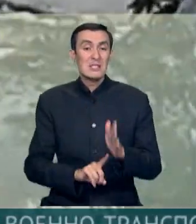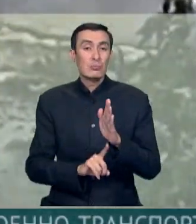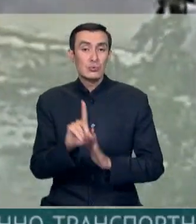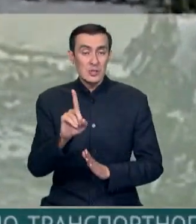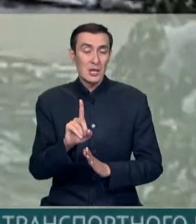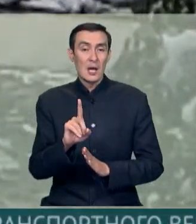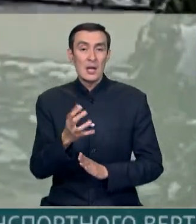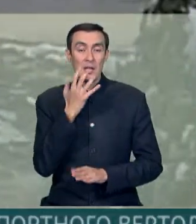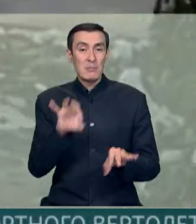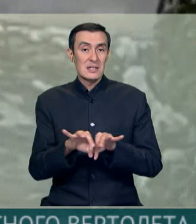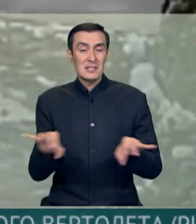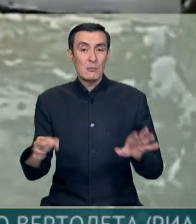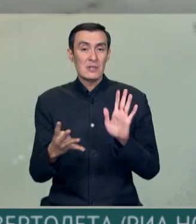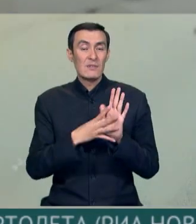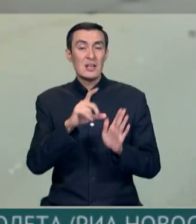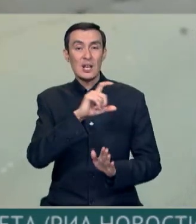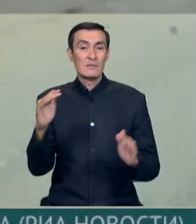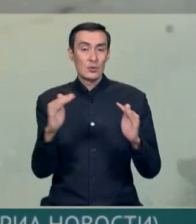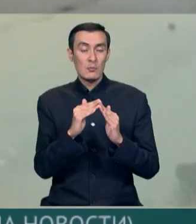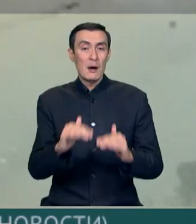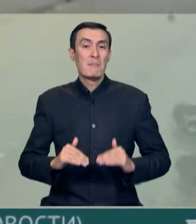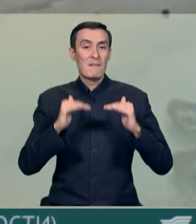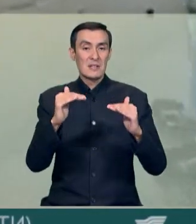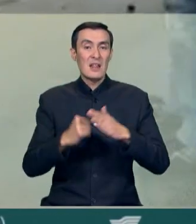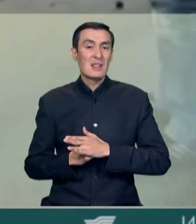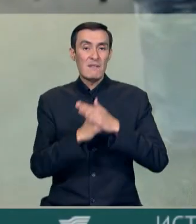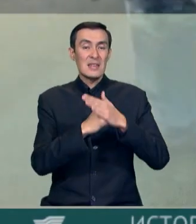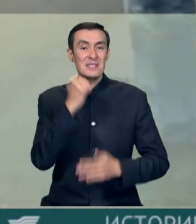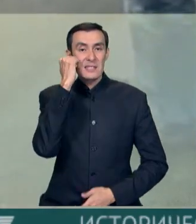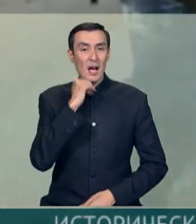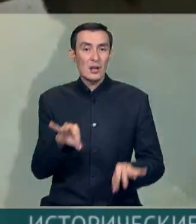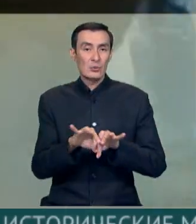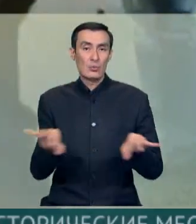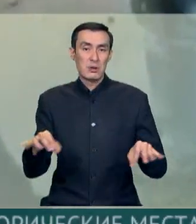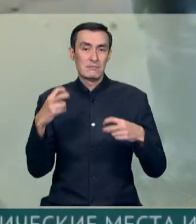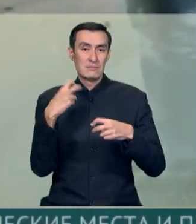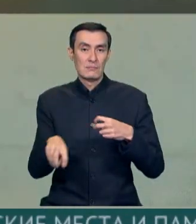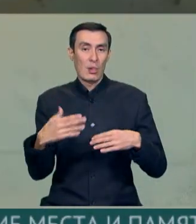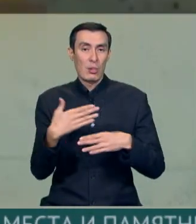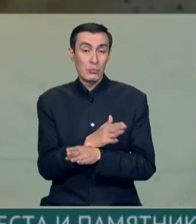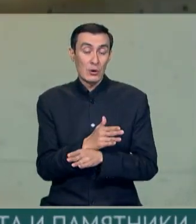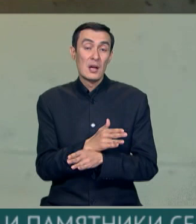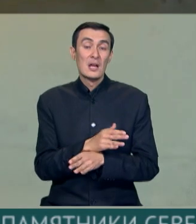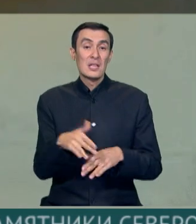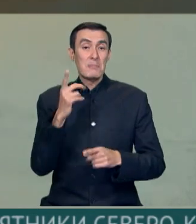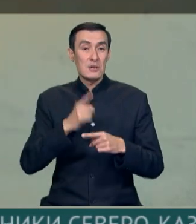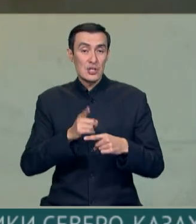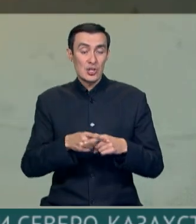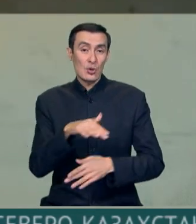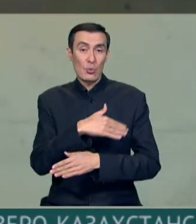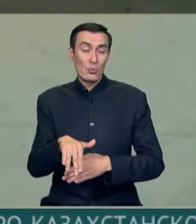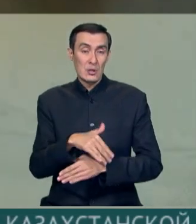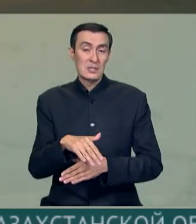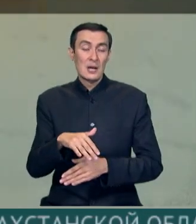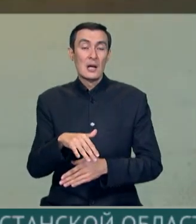запустить теплосистему 9-этажек, тепловые сети повысили давление и старые трубы не выдержали. На пересечении улиц Мира Крепостная